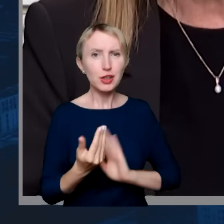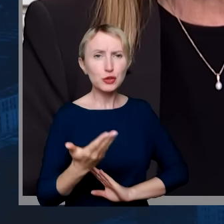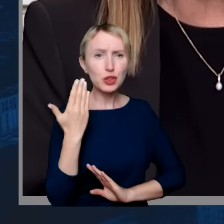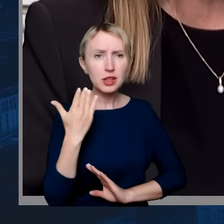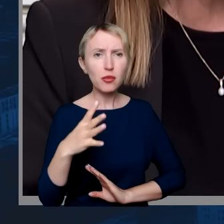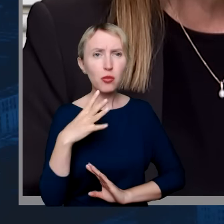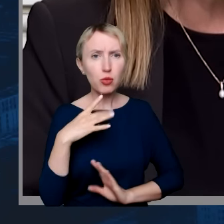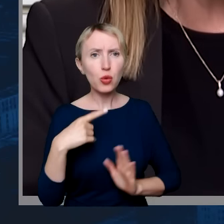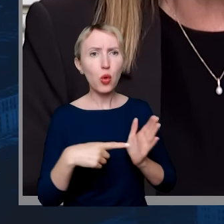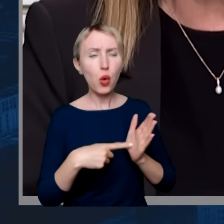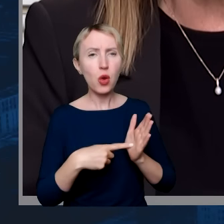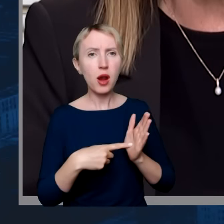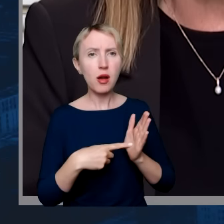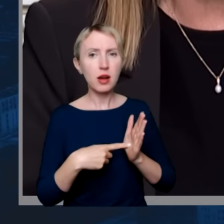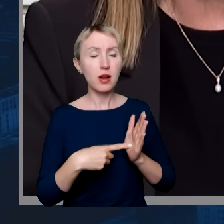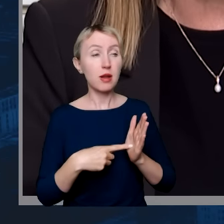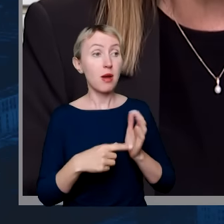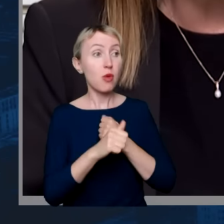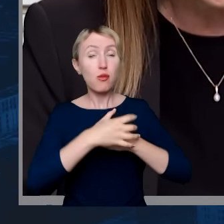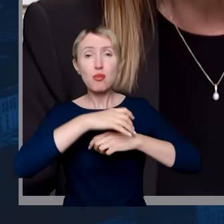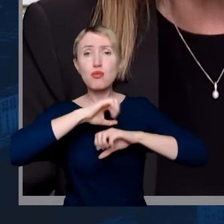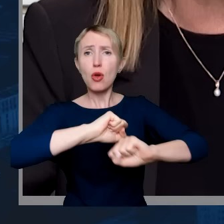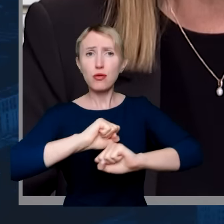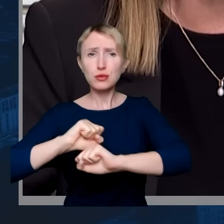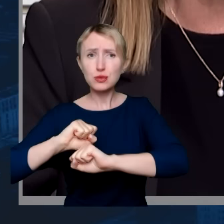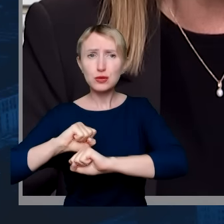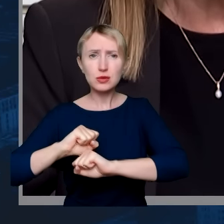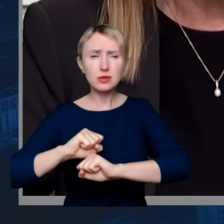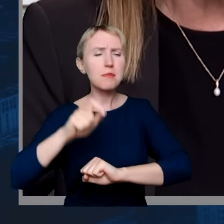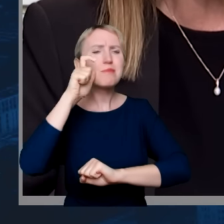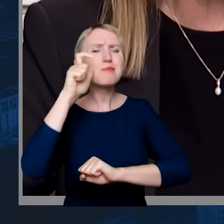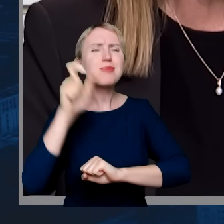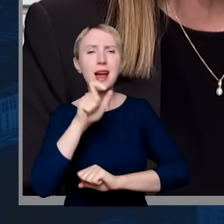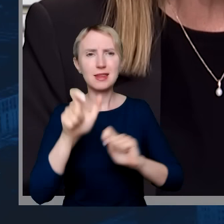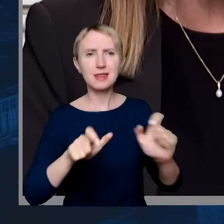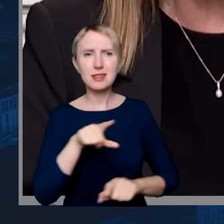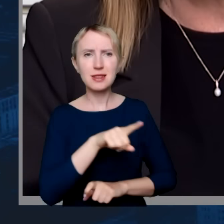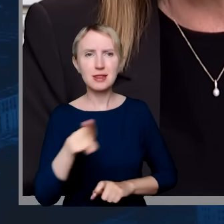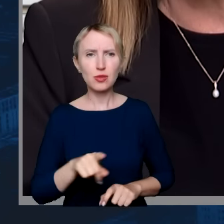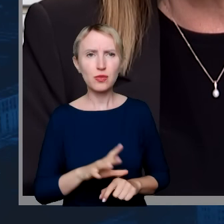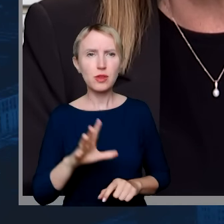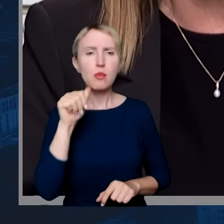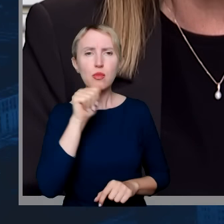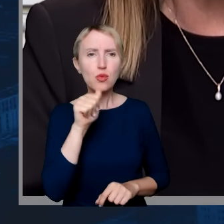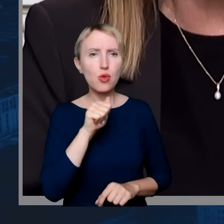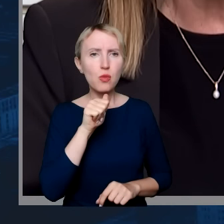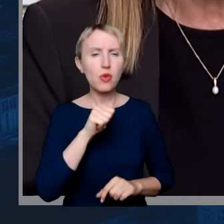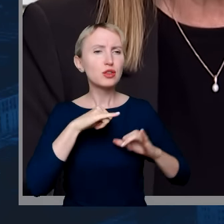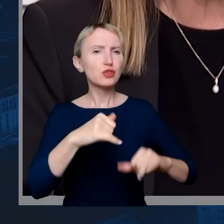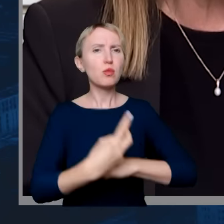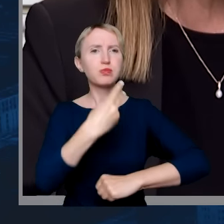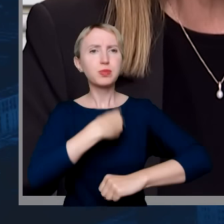za powstrzymywanie tych bandytów wielokrotnie, którzy próbowali siłą przekroczyć